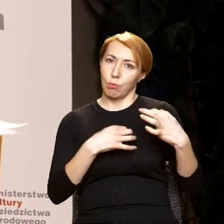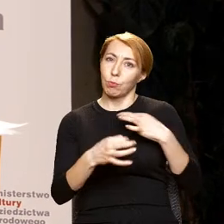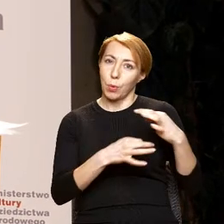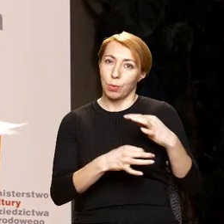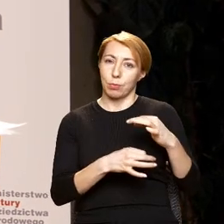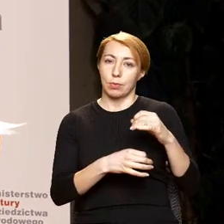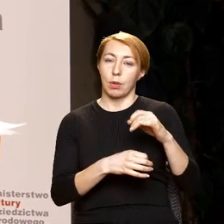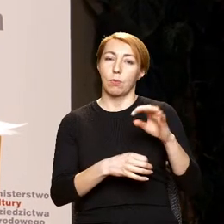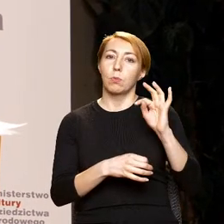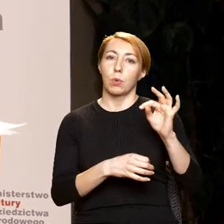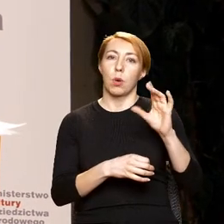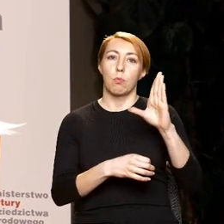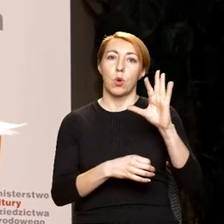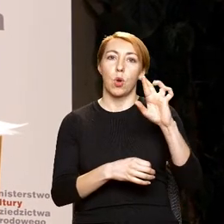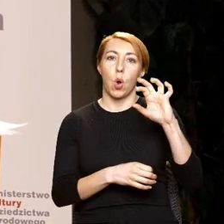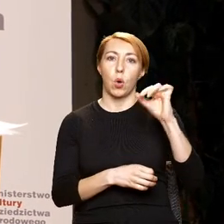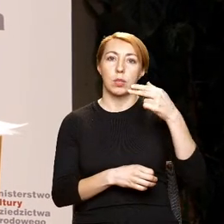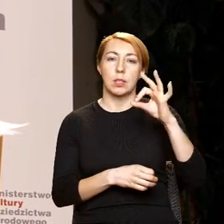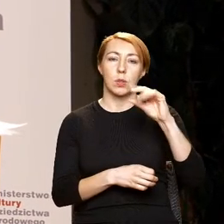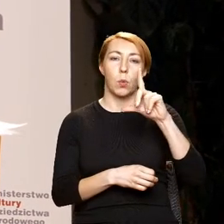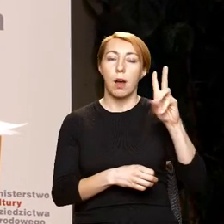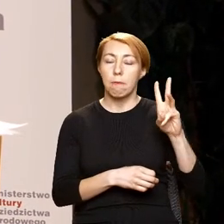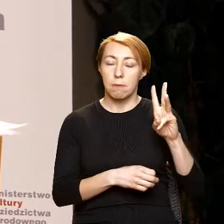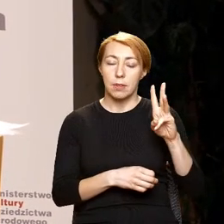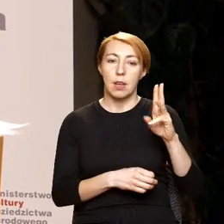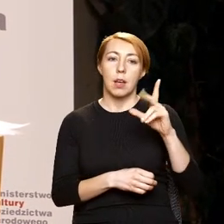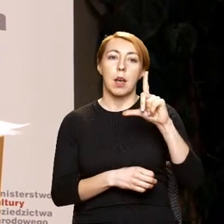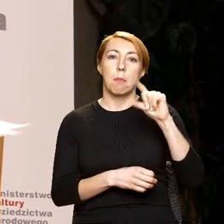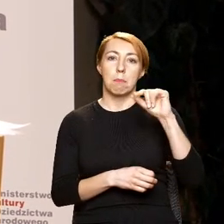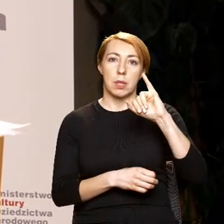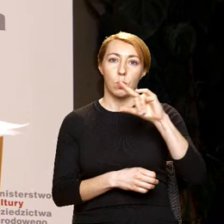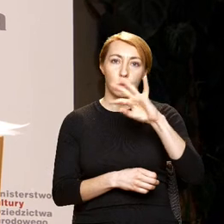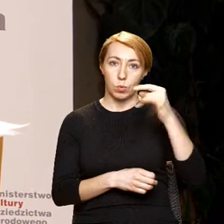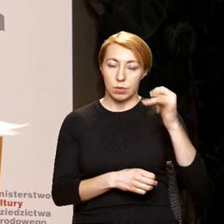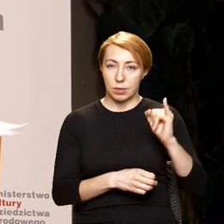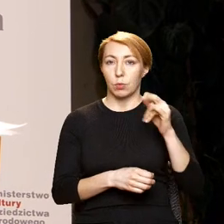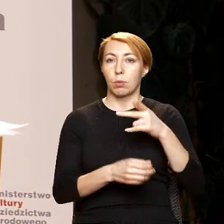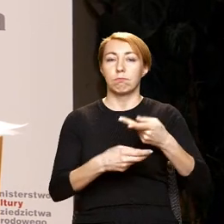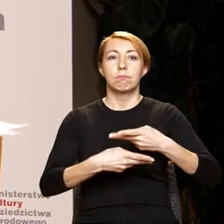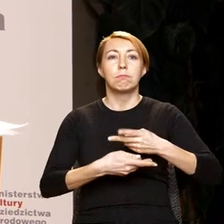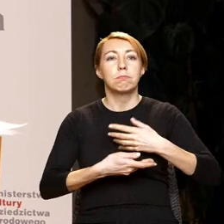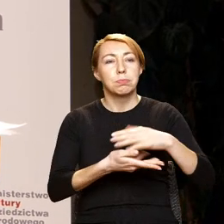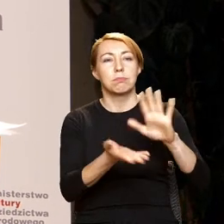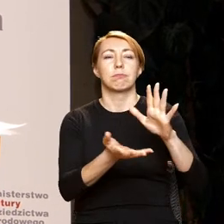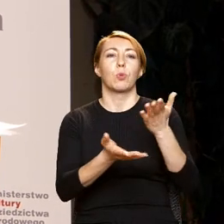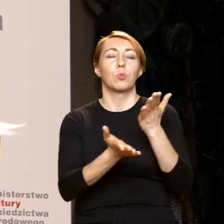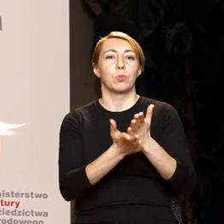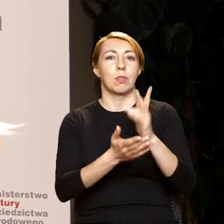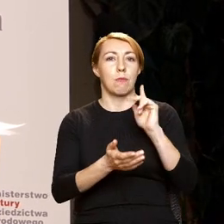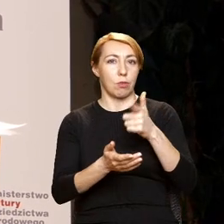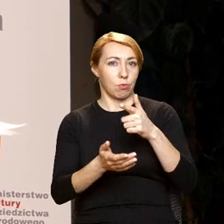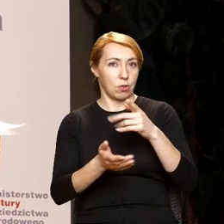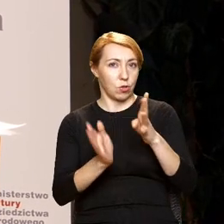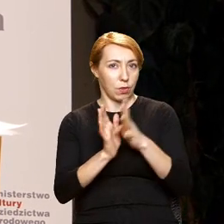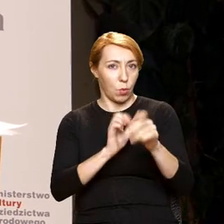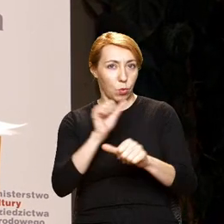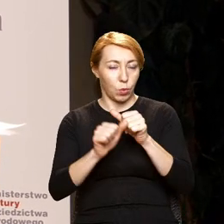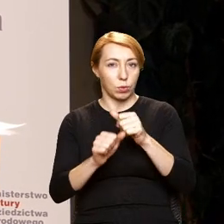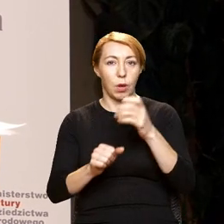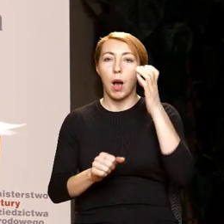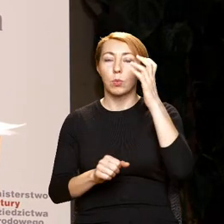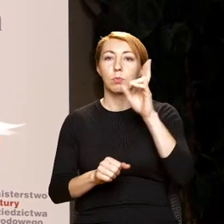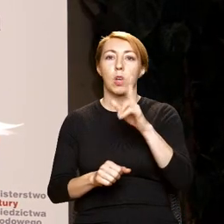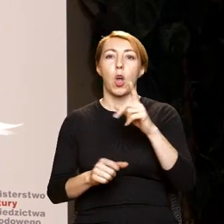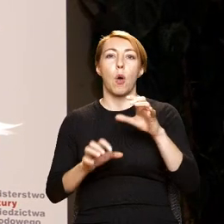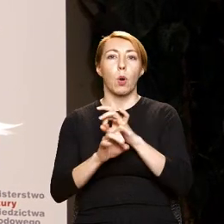ta biografia została wydana w 2019 roku. Jest ona autorstwa profesora